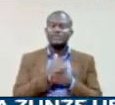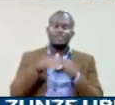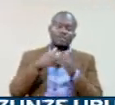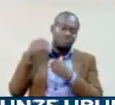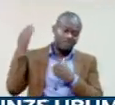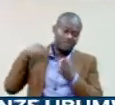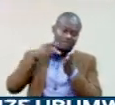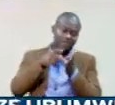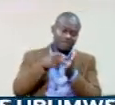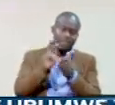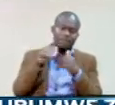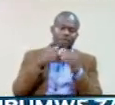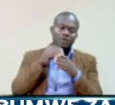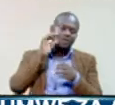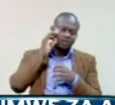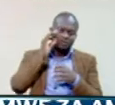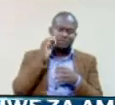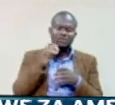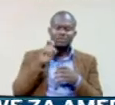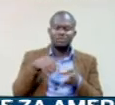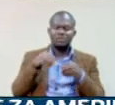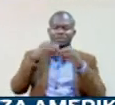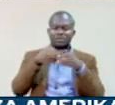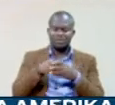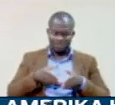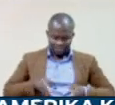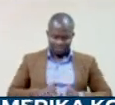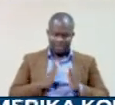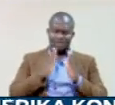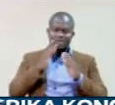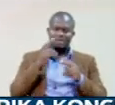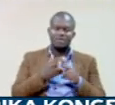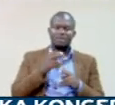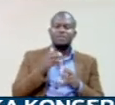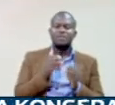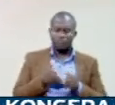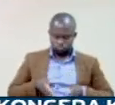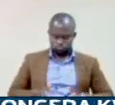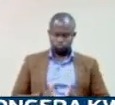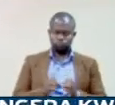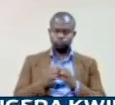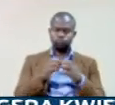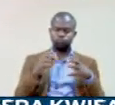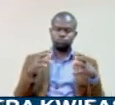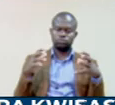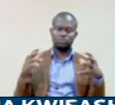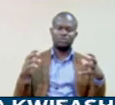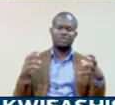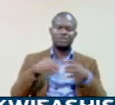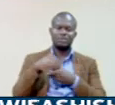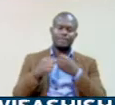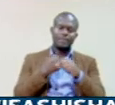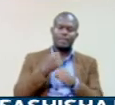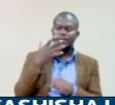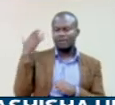baratumizaga rero bagatumiza imbuto zigenewe kubyara ni nk'ibyo twakwita icyororo nko mu myaka